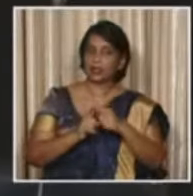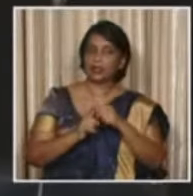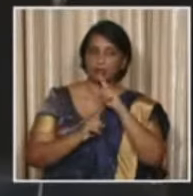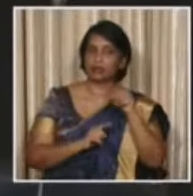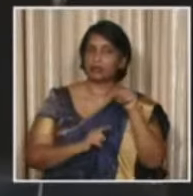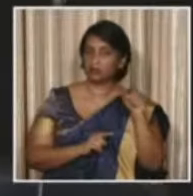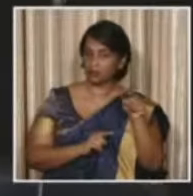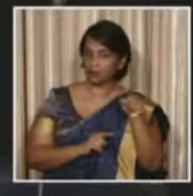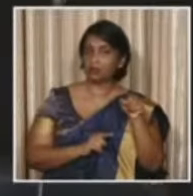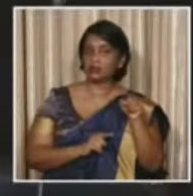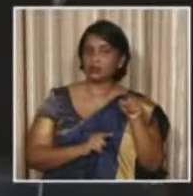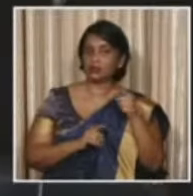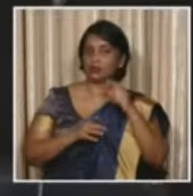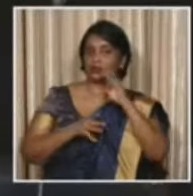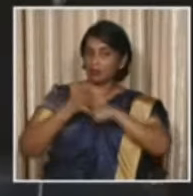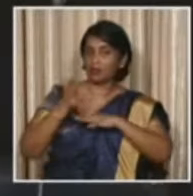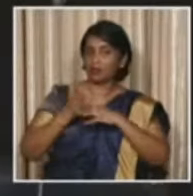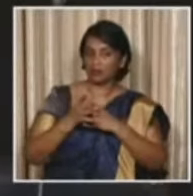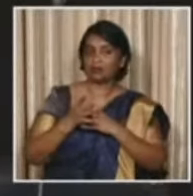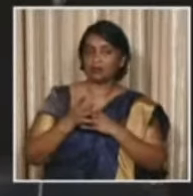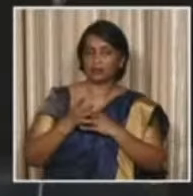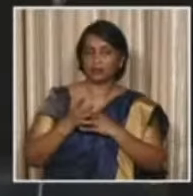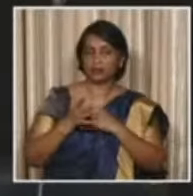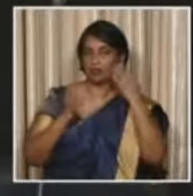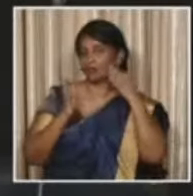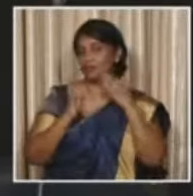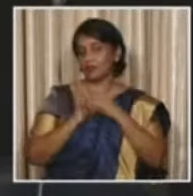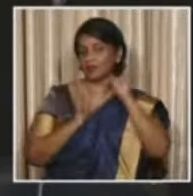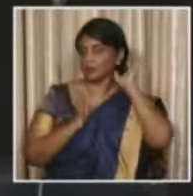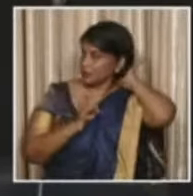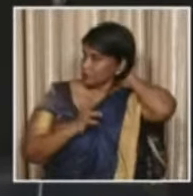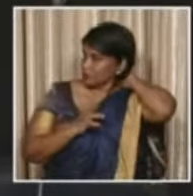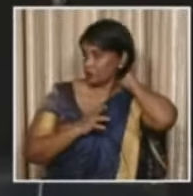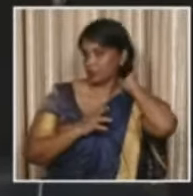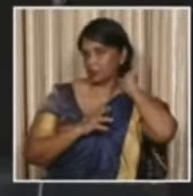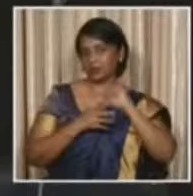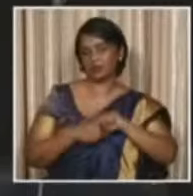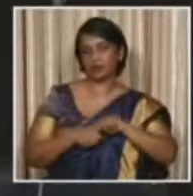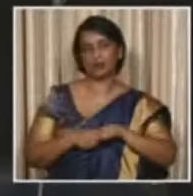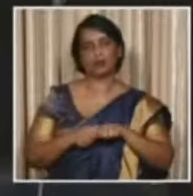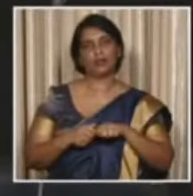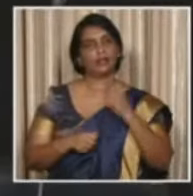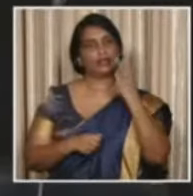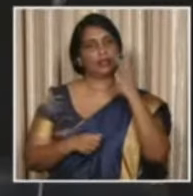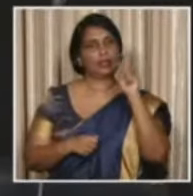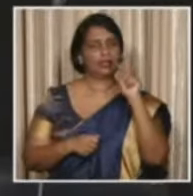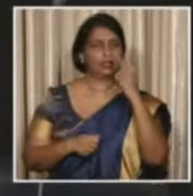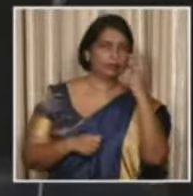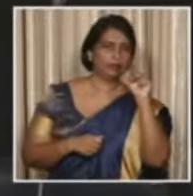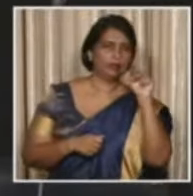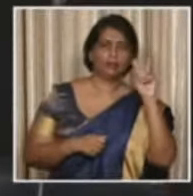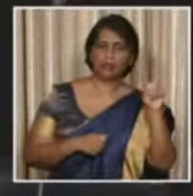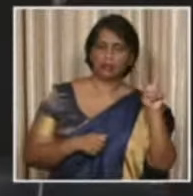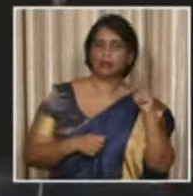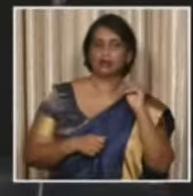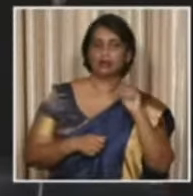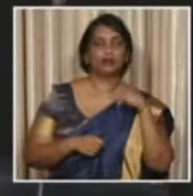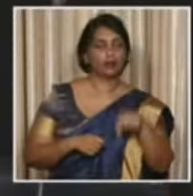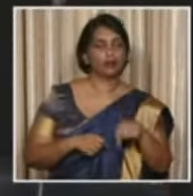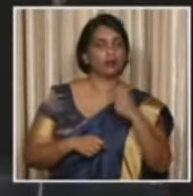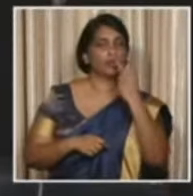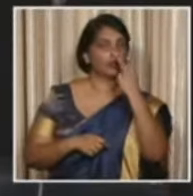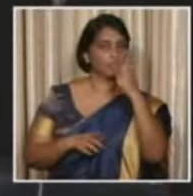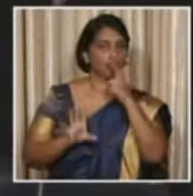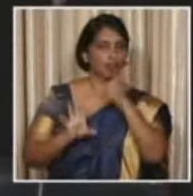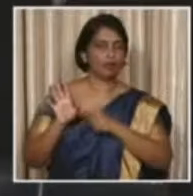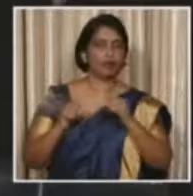ඔබතුමා ප්‍රෝග්‍රෑම් එකේ parameters ගැන කිව්වා. ගණසියර 2 තියෙනවා 102.2 තියෙනවා. දැන් මේ අවුරුද්දේ තියෙන